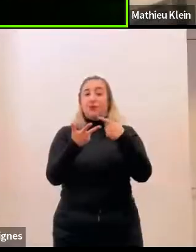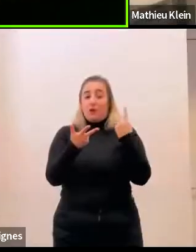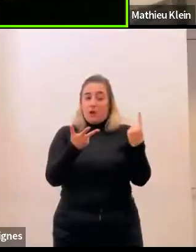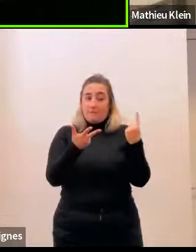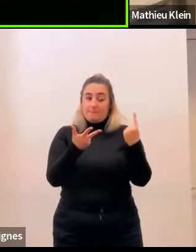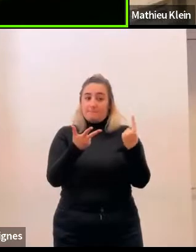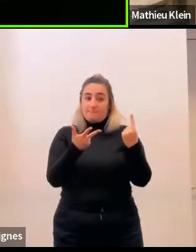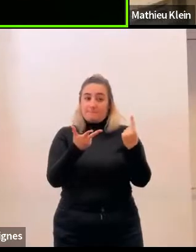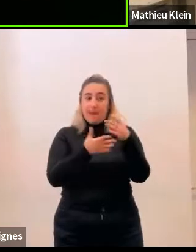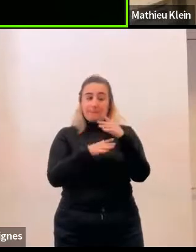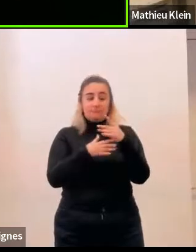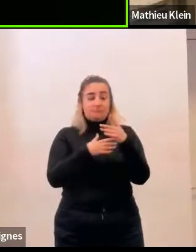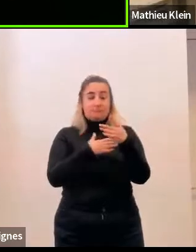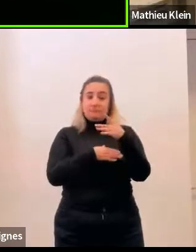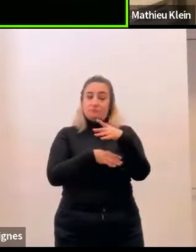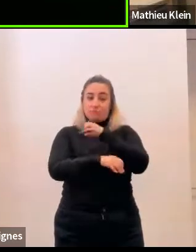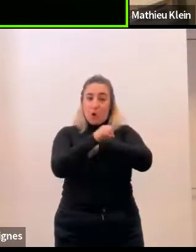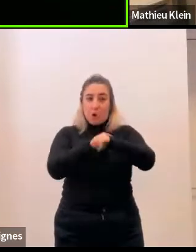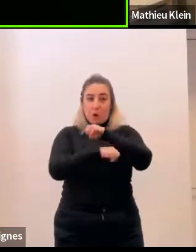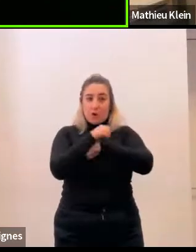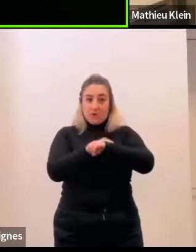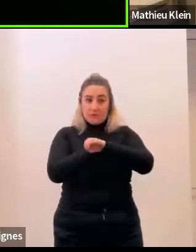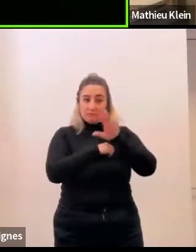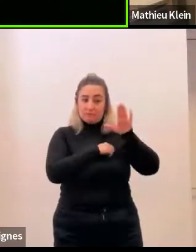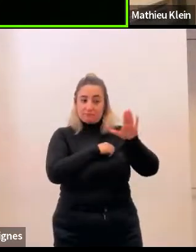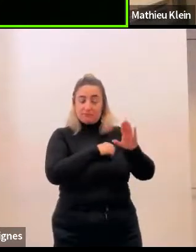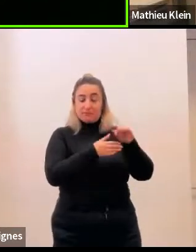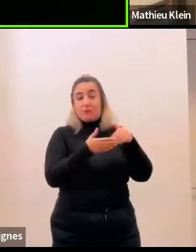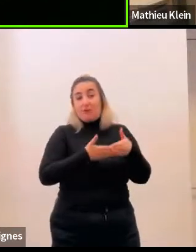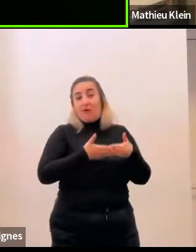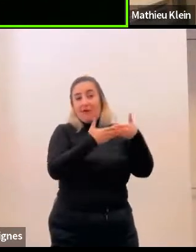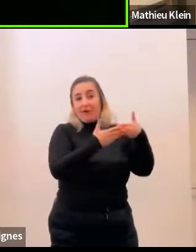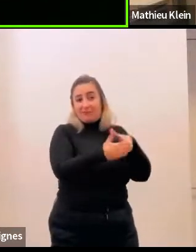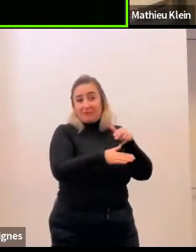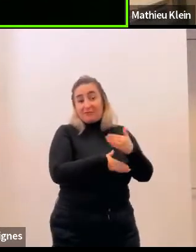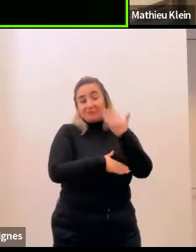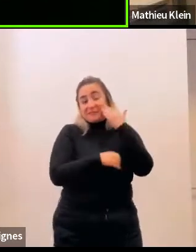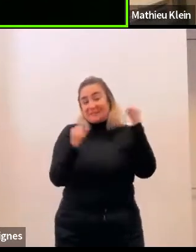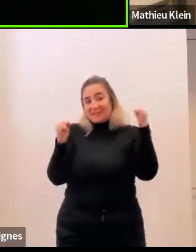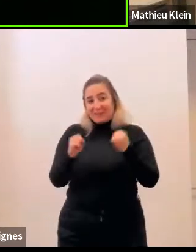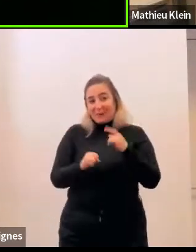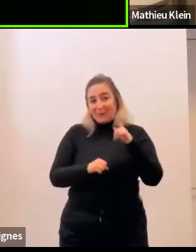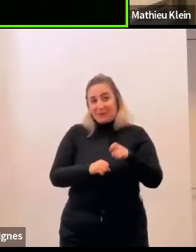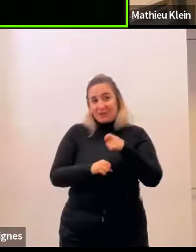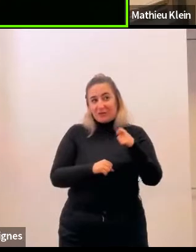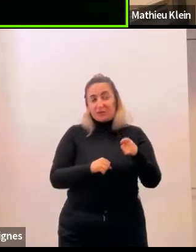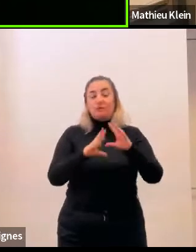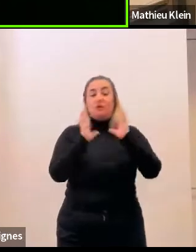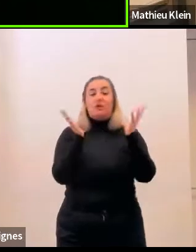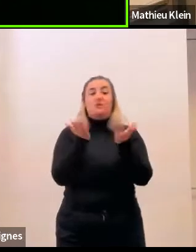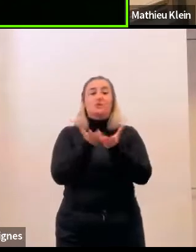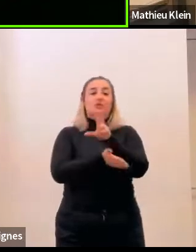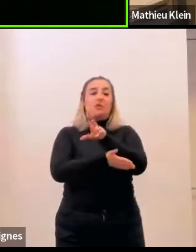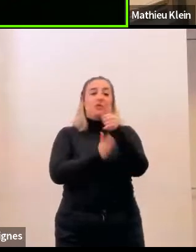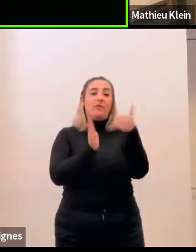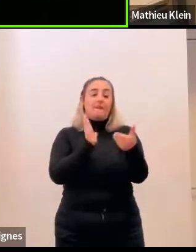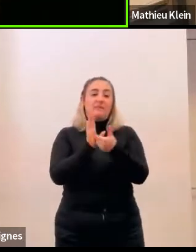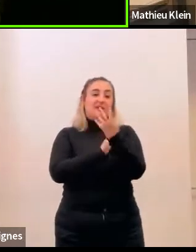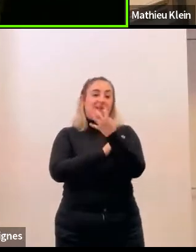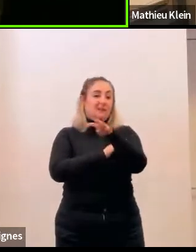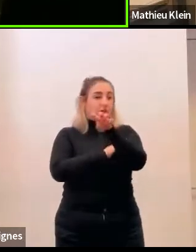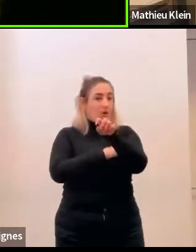elles-mêmes leur séjour et que nous allons aider, si vous le voulez bien, à hauteur de 31 440